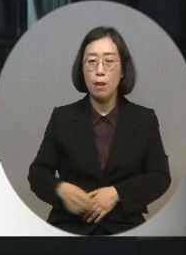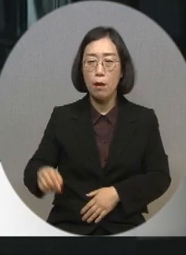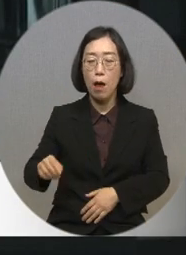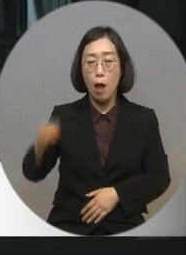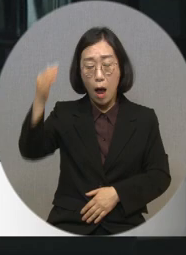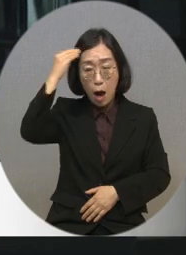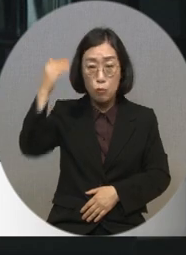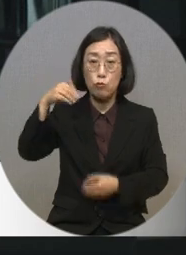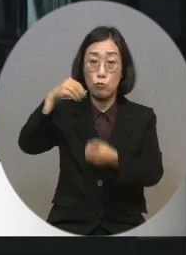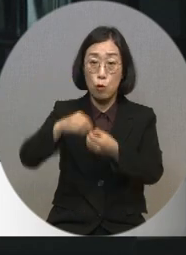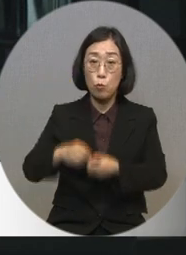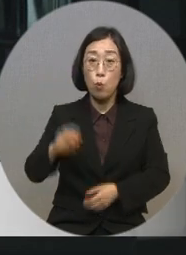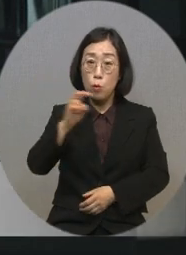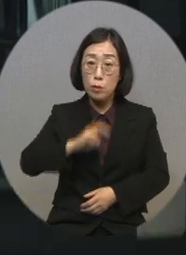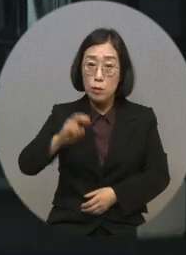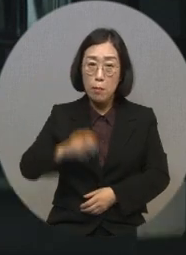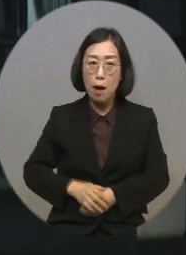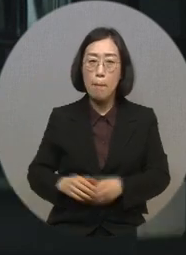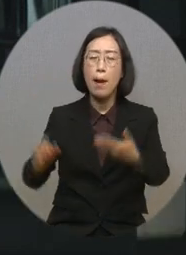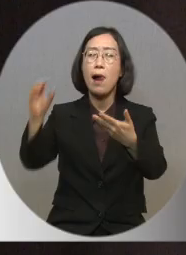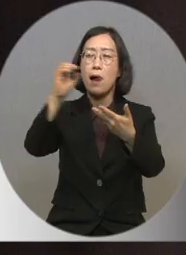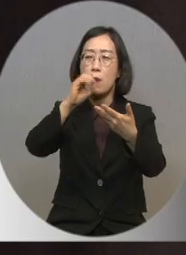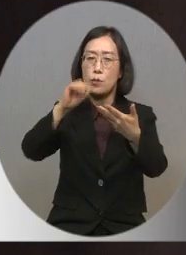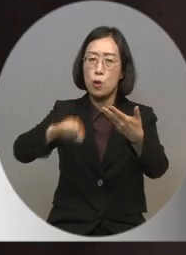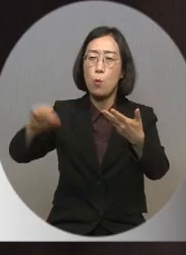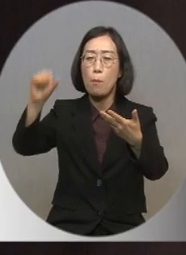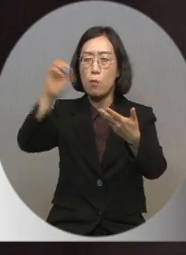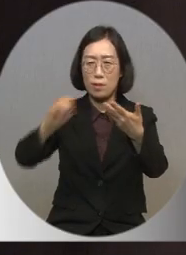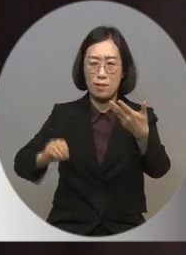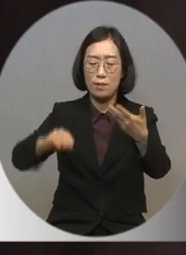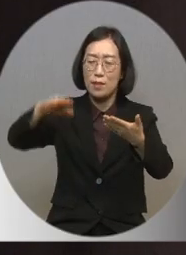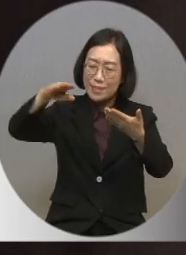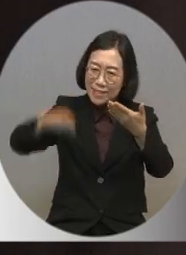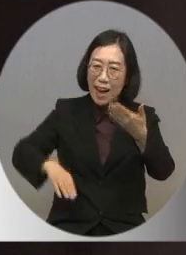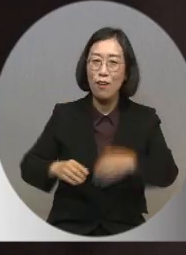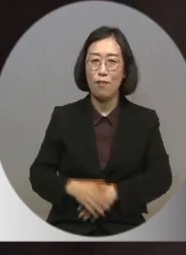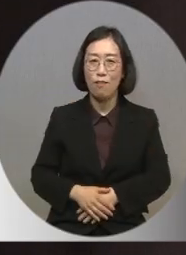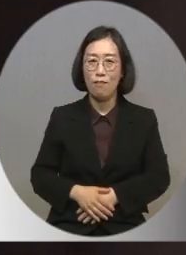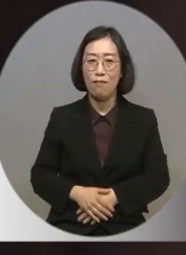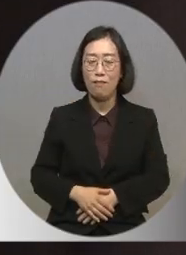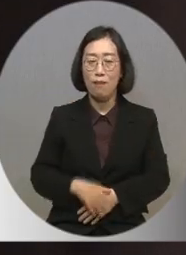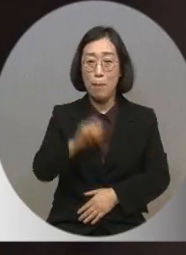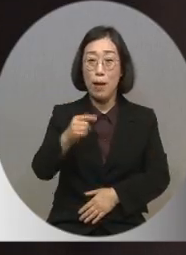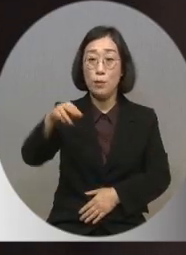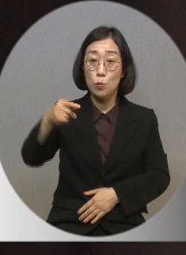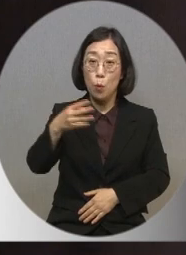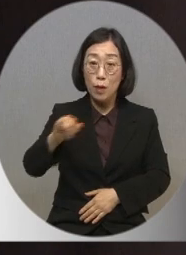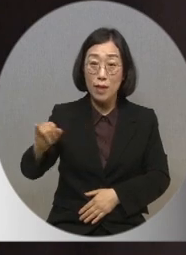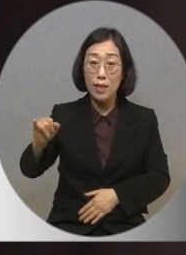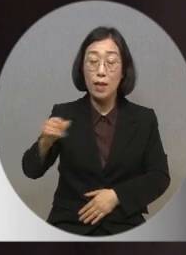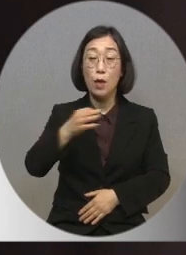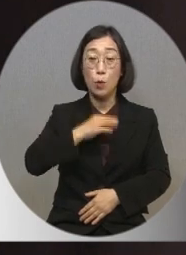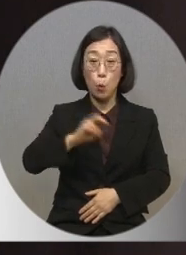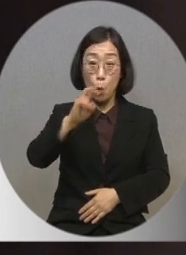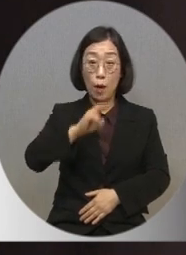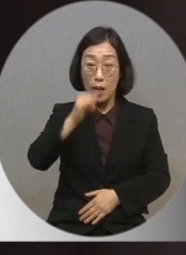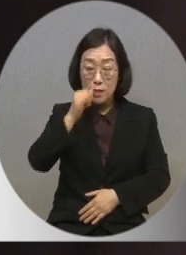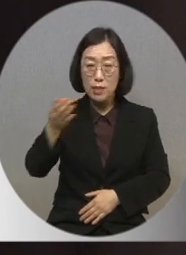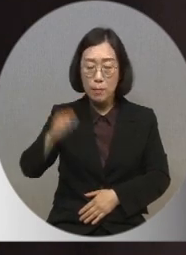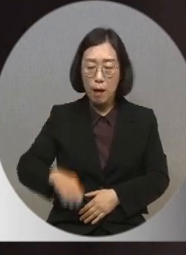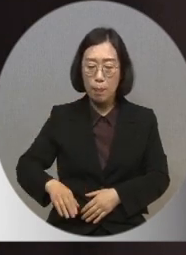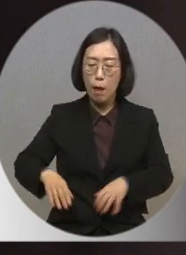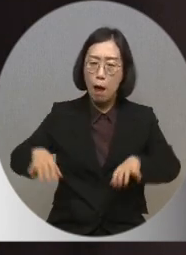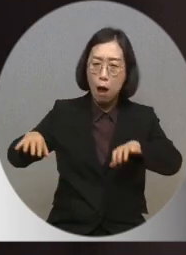분야는 88.5% 그쳤습니다 아 판소리는 이렇게 많이 하는데 악기 이런 기약 쪽은